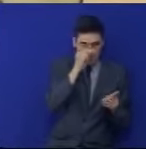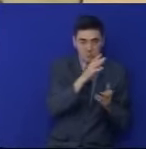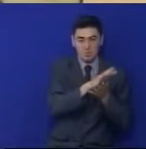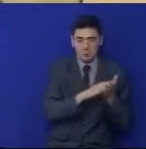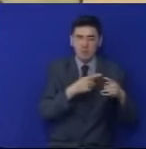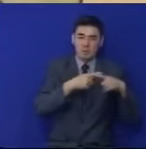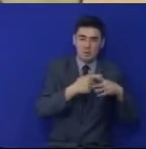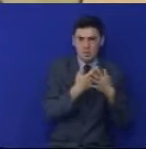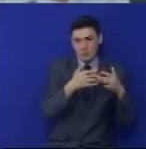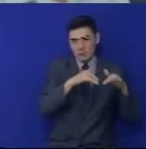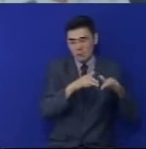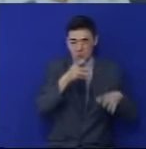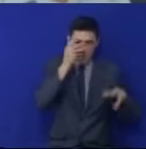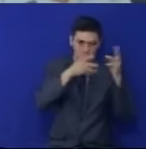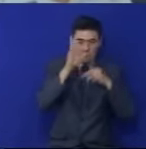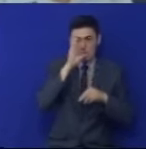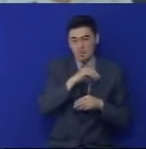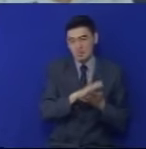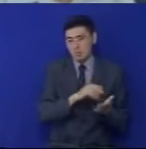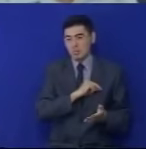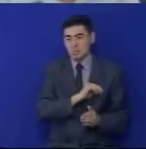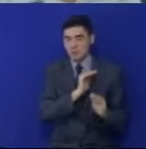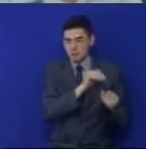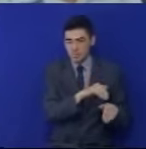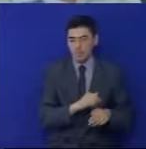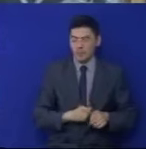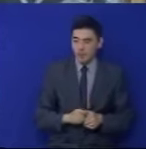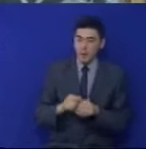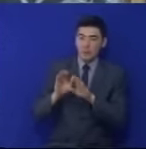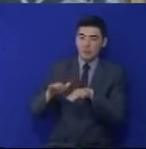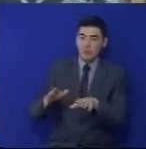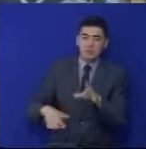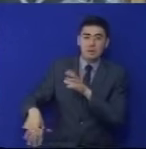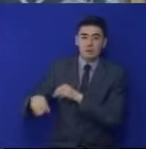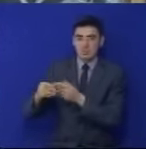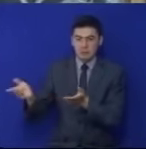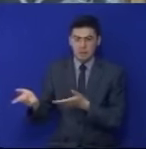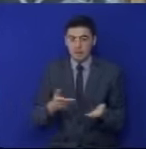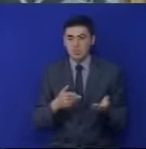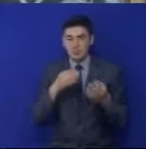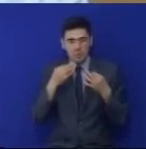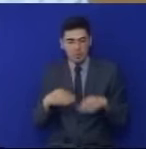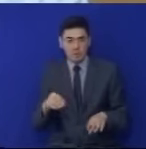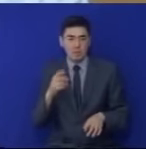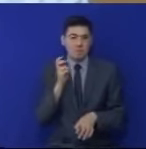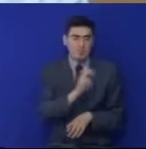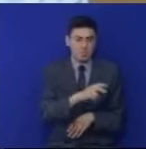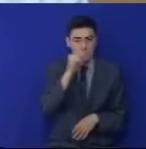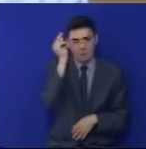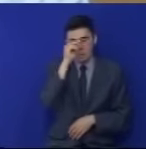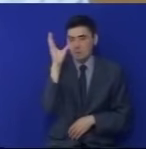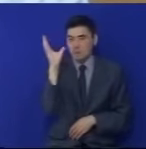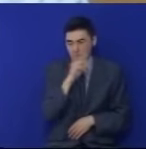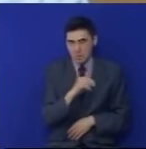двери IT-центра открыты и для школьников. Для ребят, проявивших интерес к робототехнике, созданы все условия, чтобы изучать эту